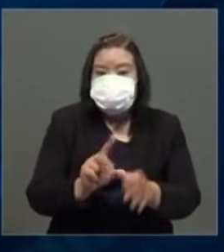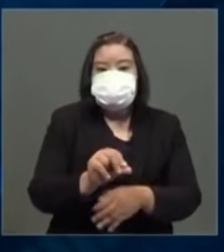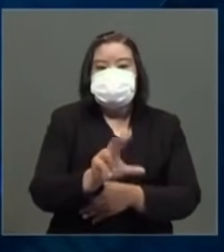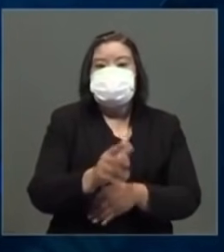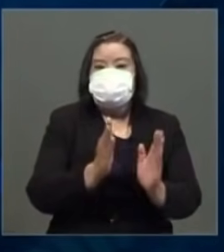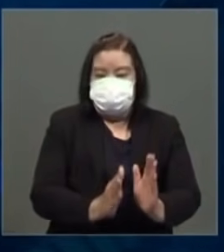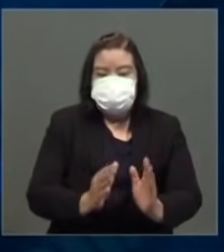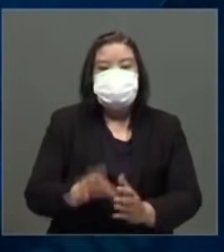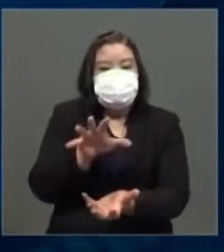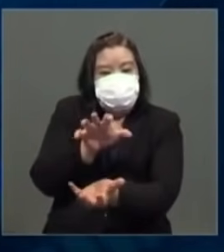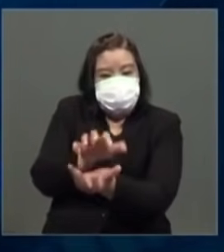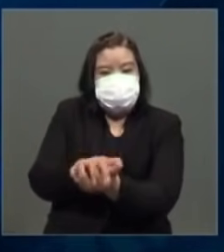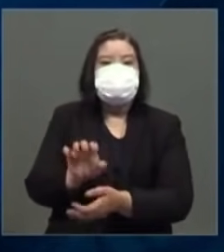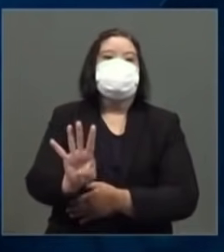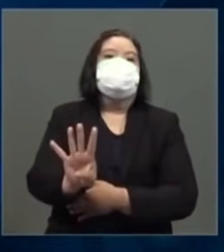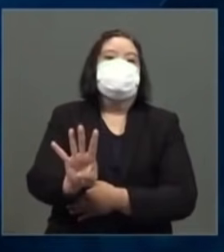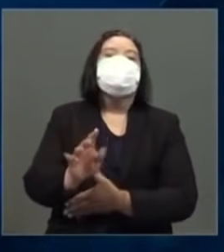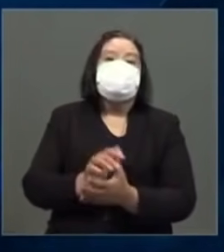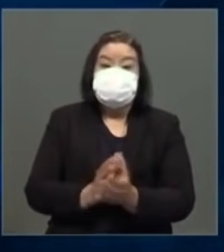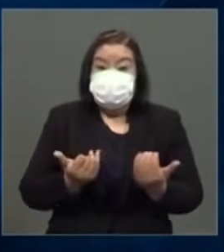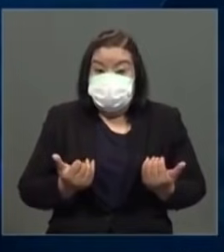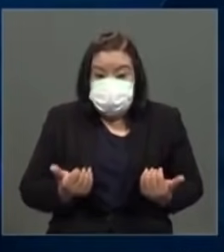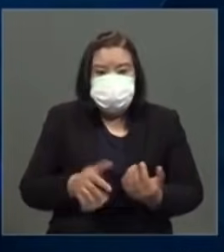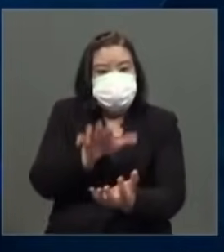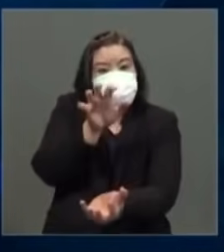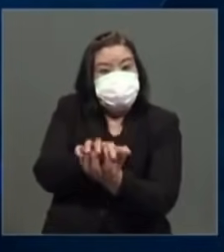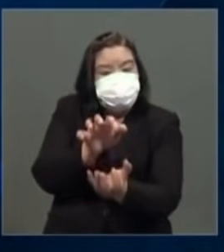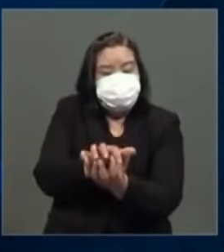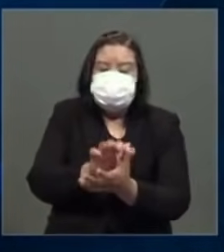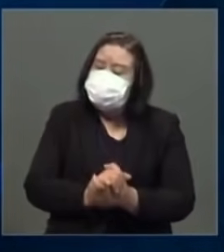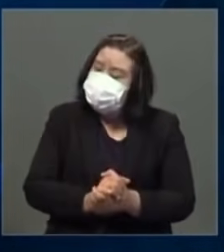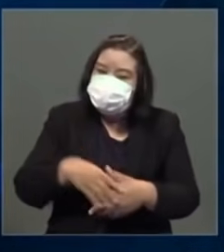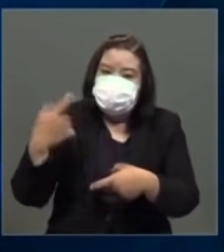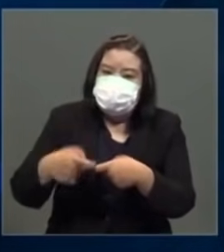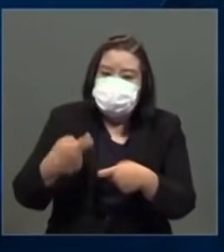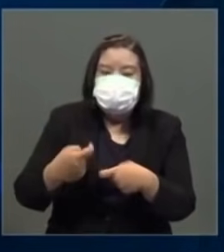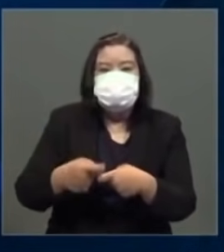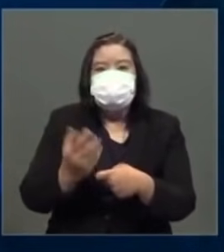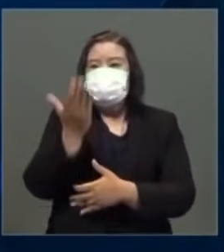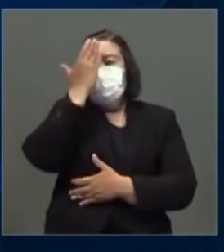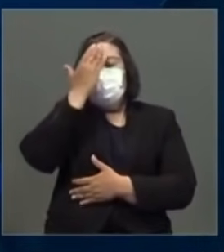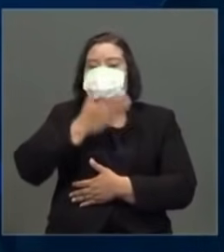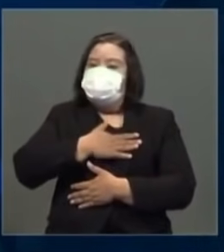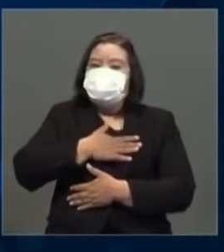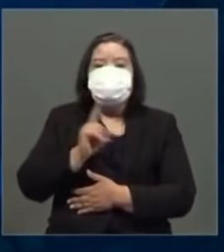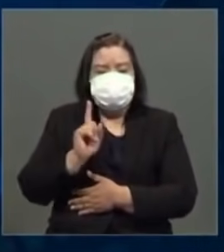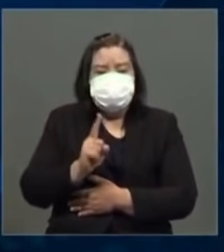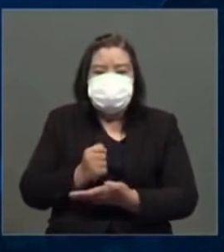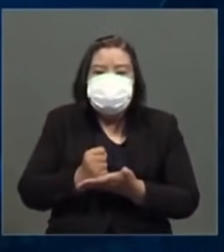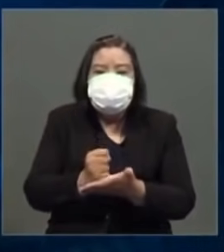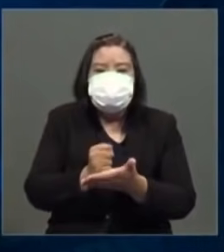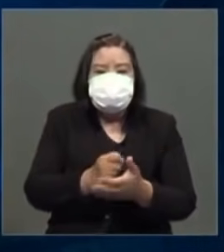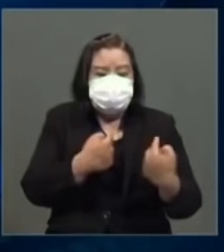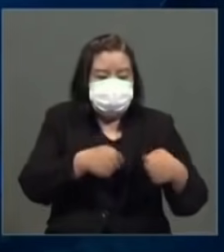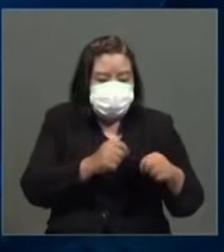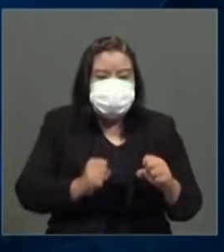ราการ4นะครับสมุทรปราการตอนนี้เจอหลายเรื่องต้องขอส่งกำลังใจให้กับพี่น้องชาวสมุทรปราการ